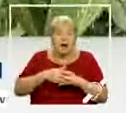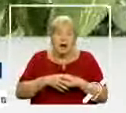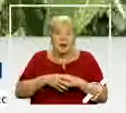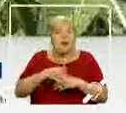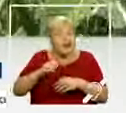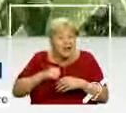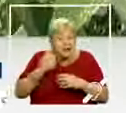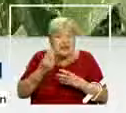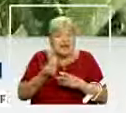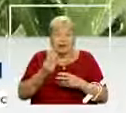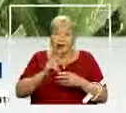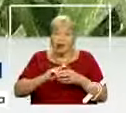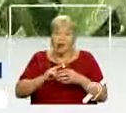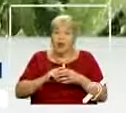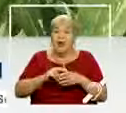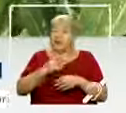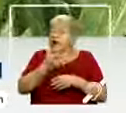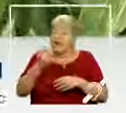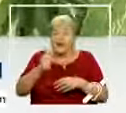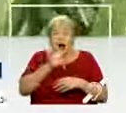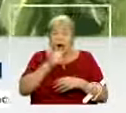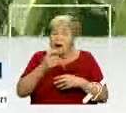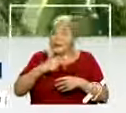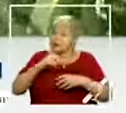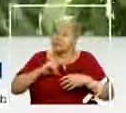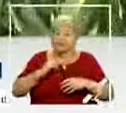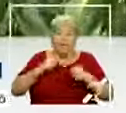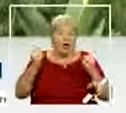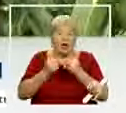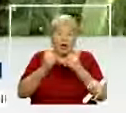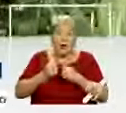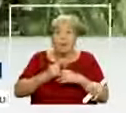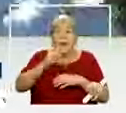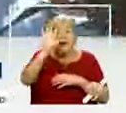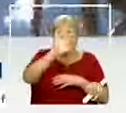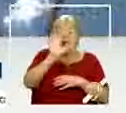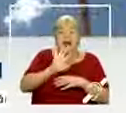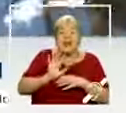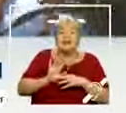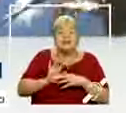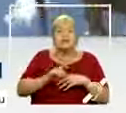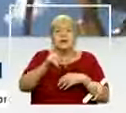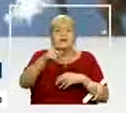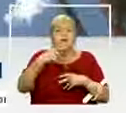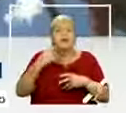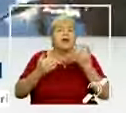există. Fără apă este foarte complicat. După aia, perdelele forestiere, iarăși, care